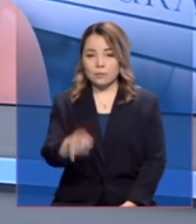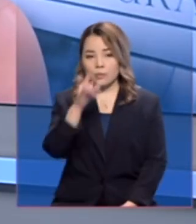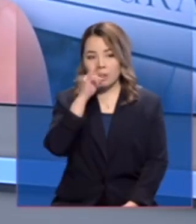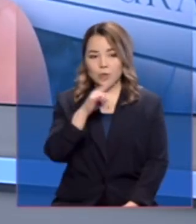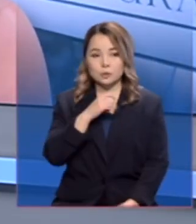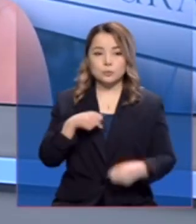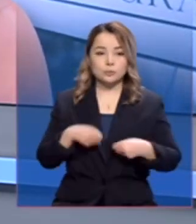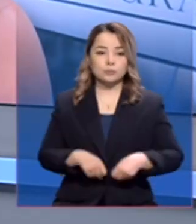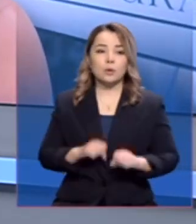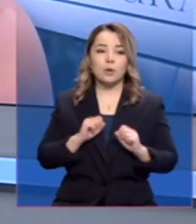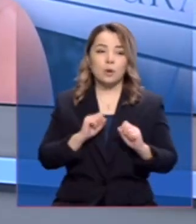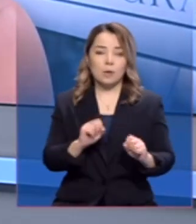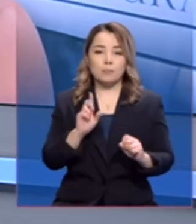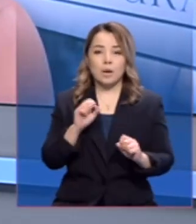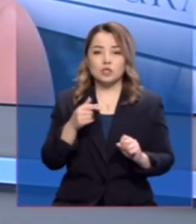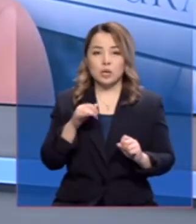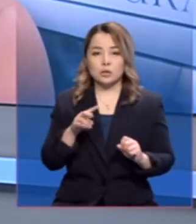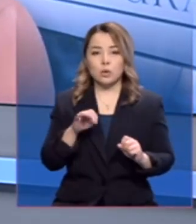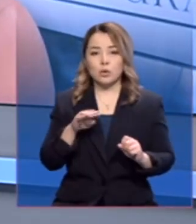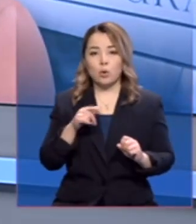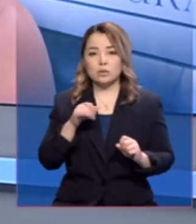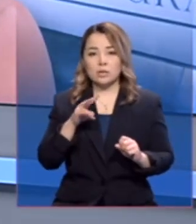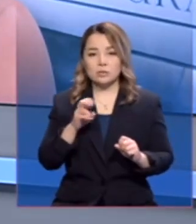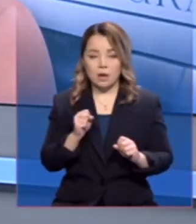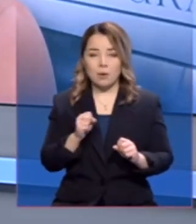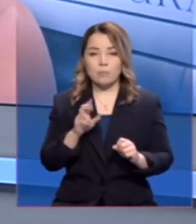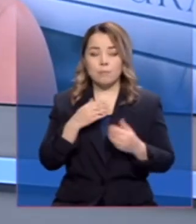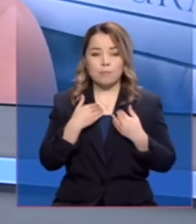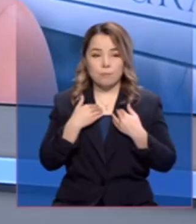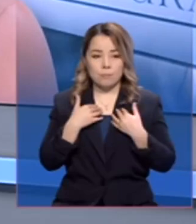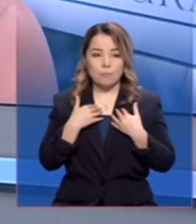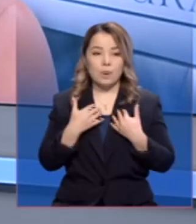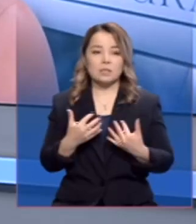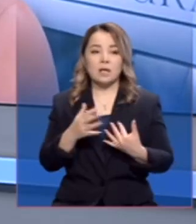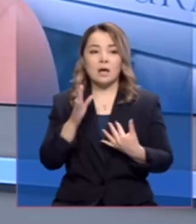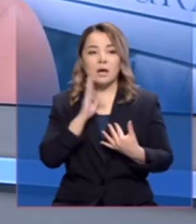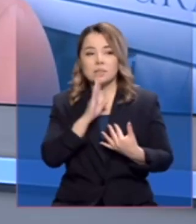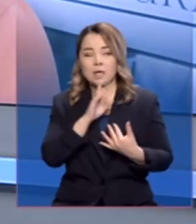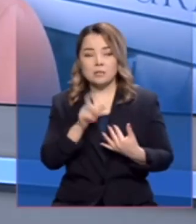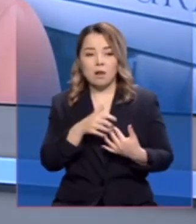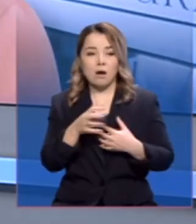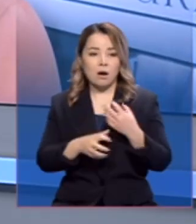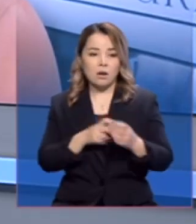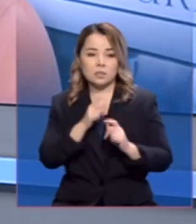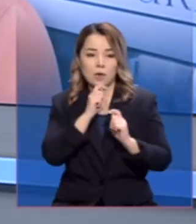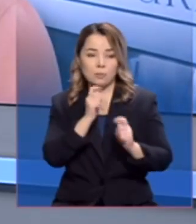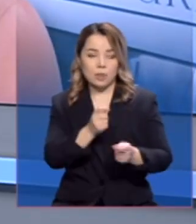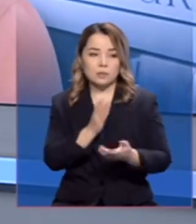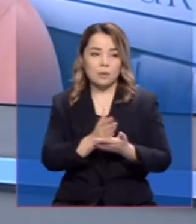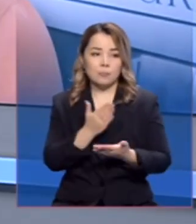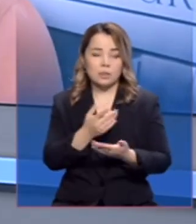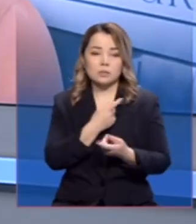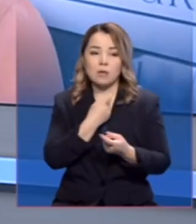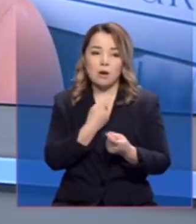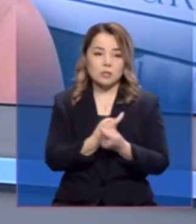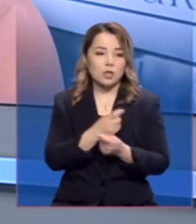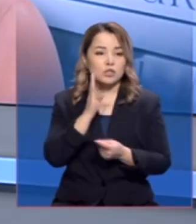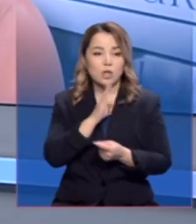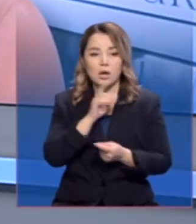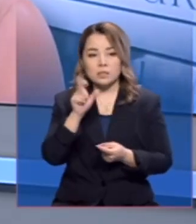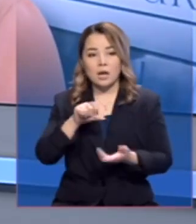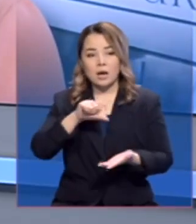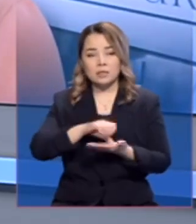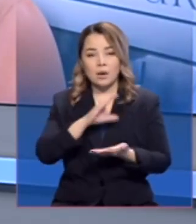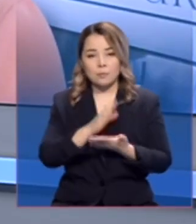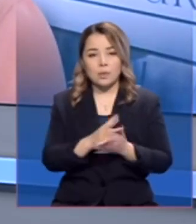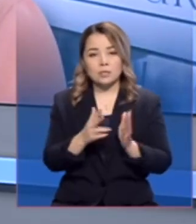қазақстандық құқық қорғаушы Бақытжан Төреғожина батыл әйел халықаралық сыйлығымен марапатталды. Марапаттау рәсімі 8 наурыз